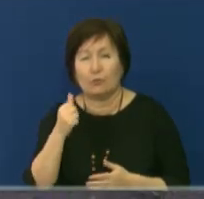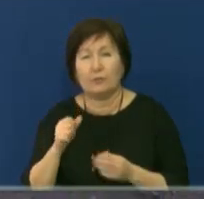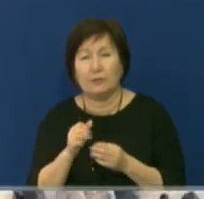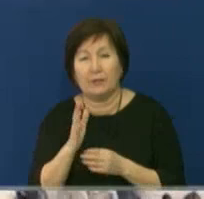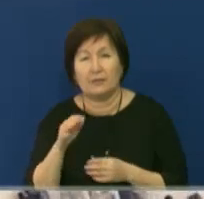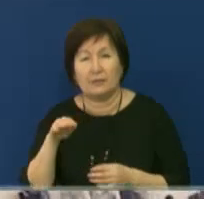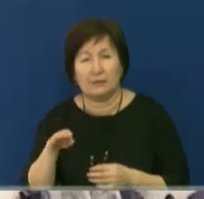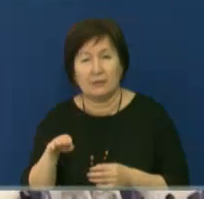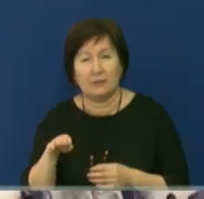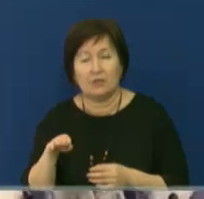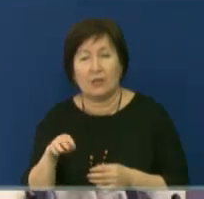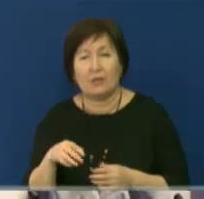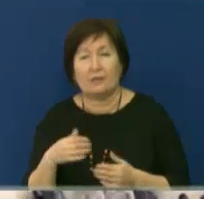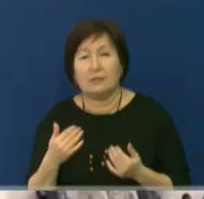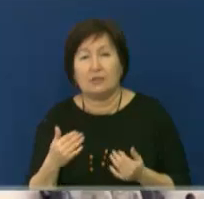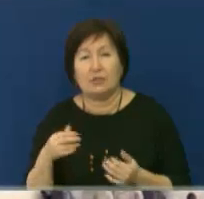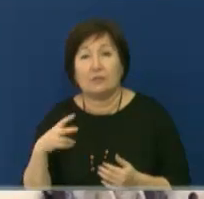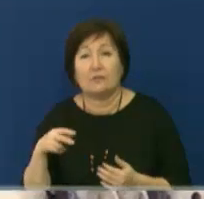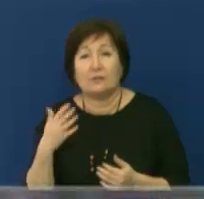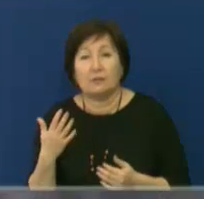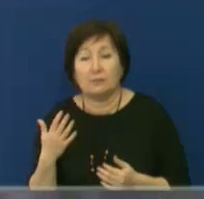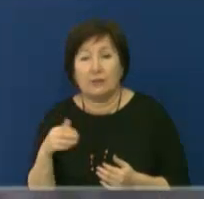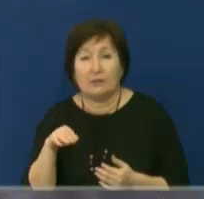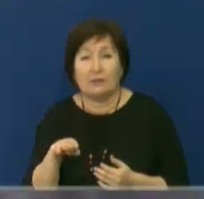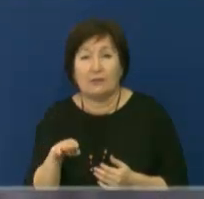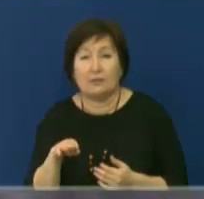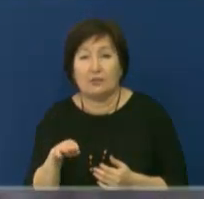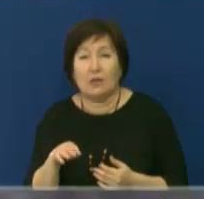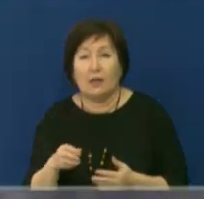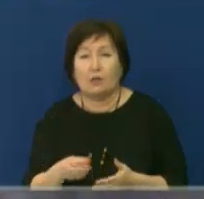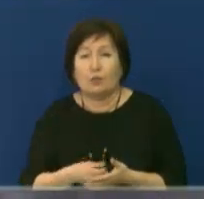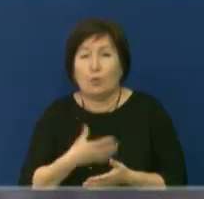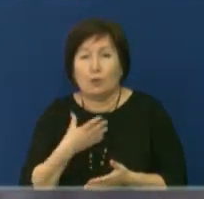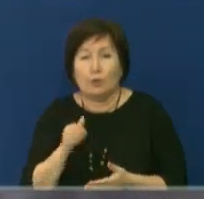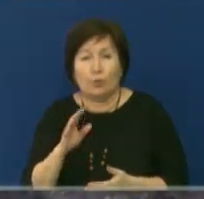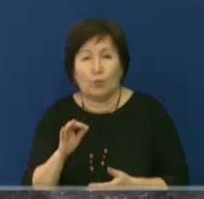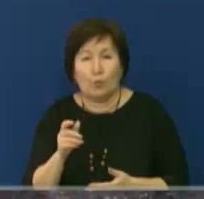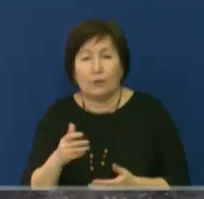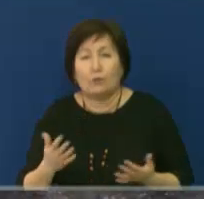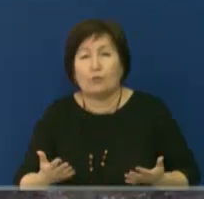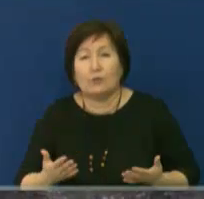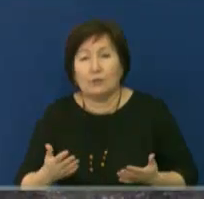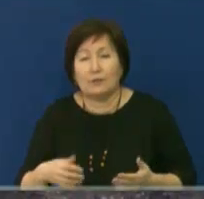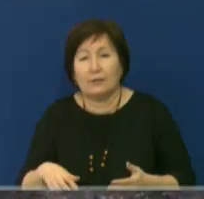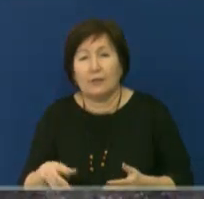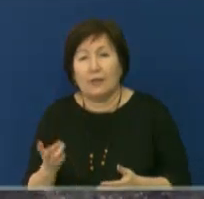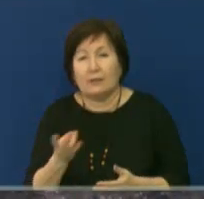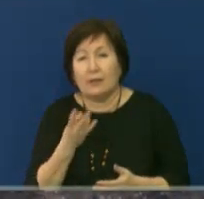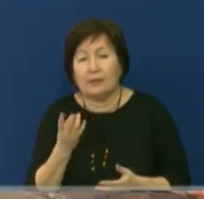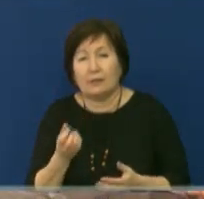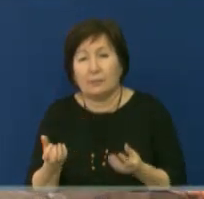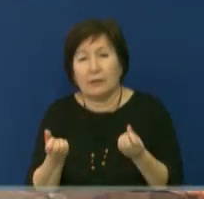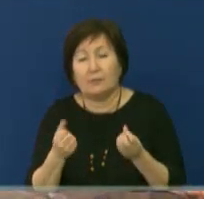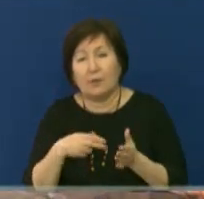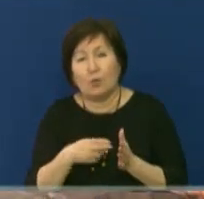көмір биыл 25 мыңнан сатылып жатыр. Жергілікті тұрғындардың көмірдің қымбаттығына қарамастан аз-аздап болса да осы отынды алудан басқа амалдары